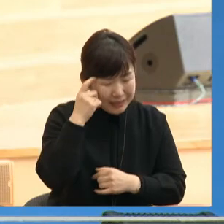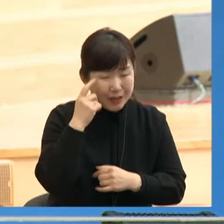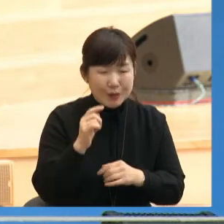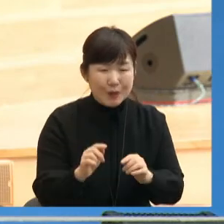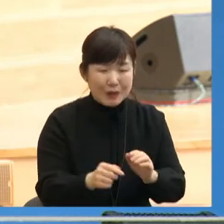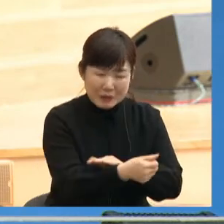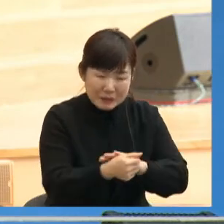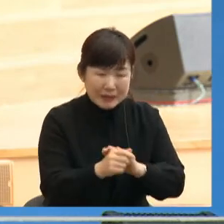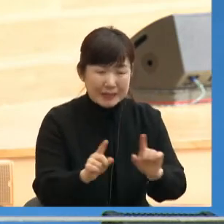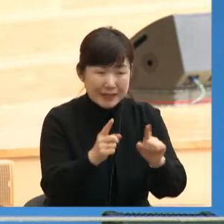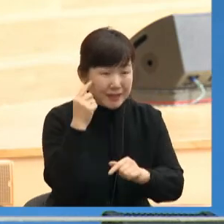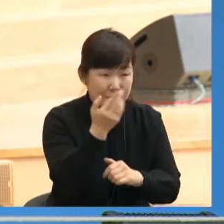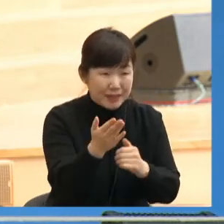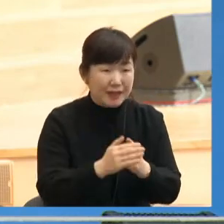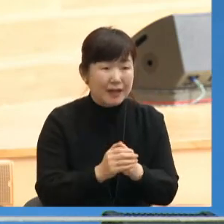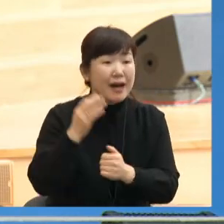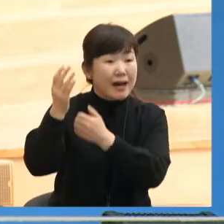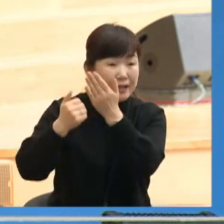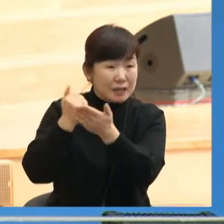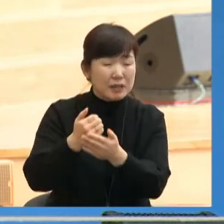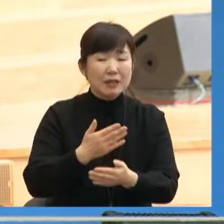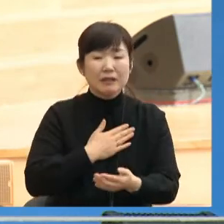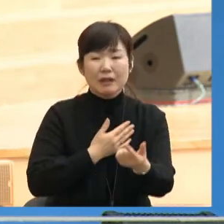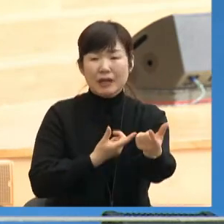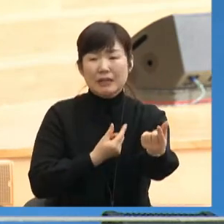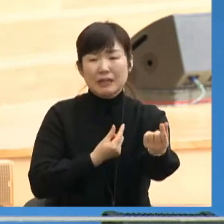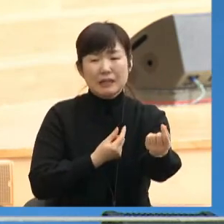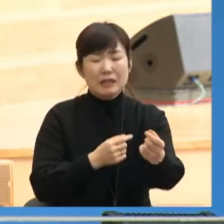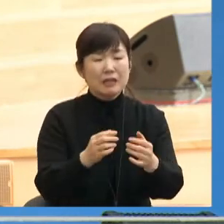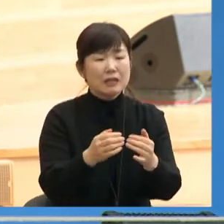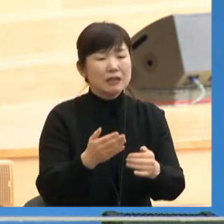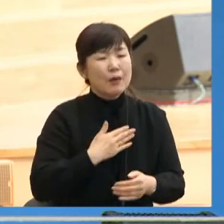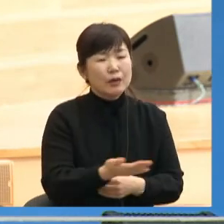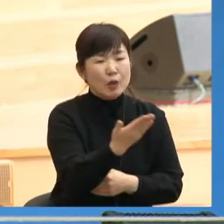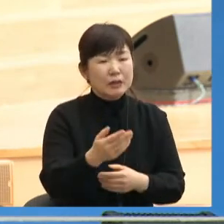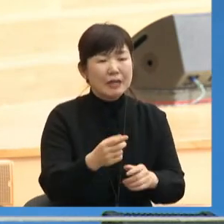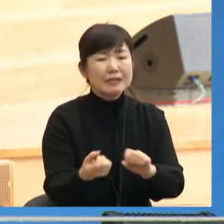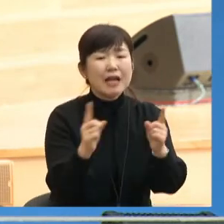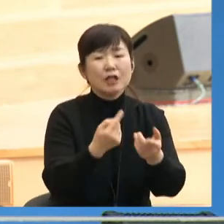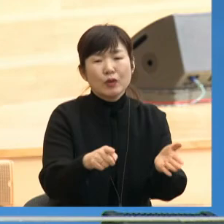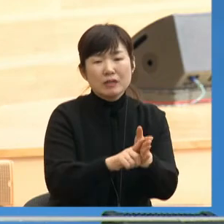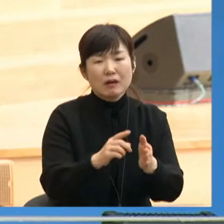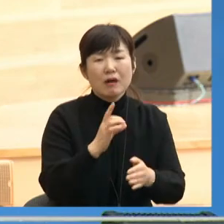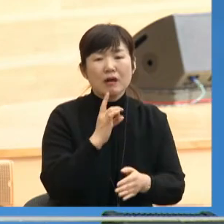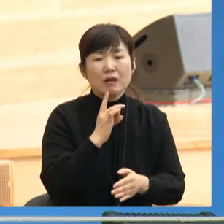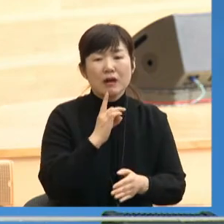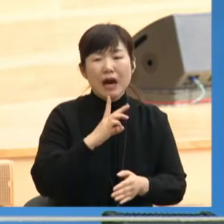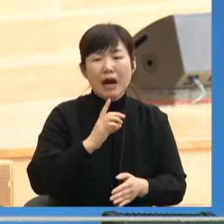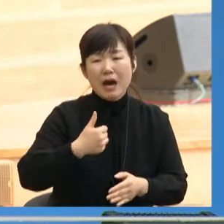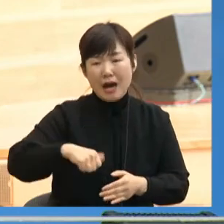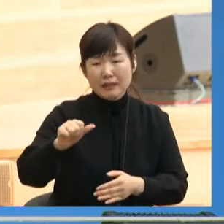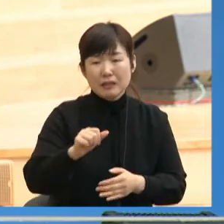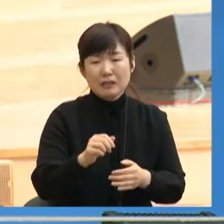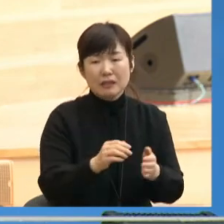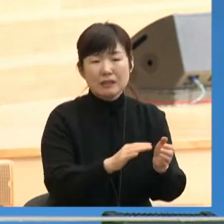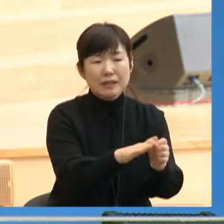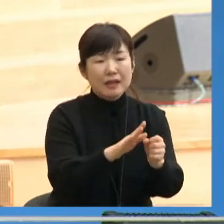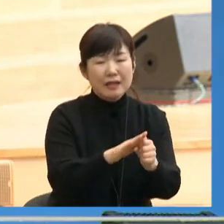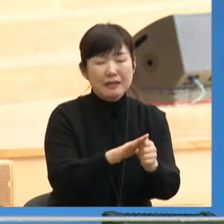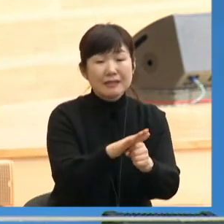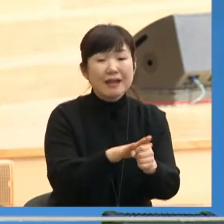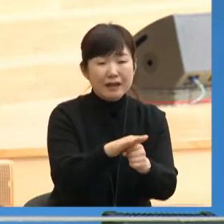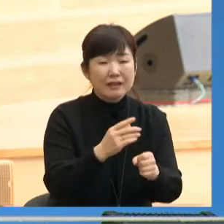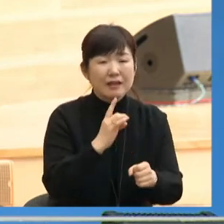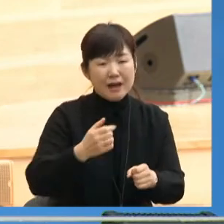않으셨습니까? 하나님은 그런 우리를 지키고 살리시기 위해서 사랑하는 독생자를 보내셨어요.